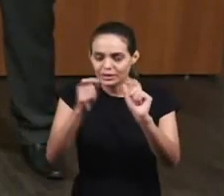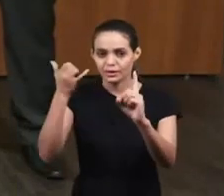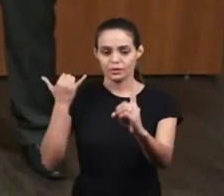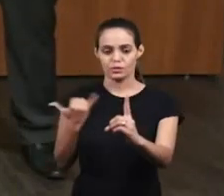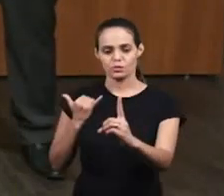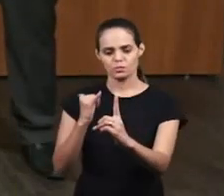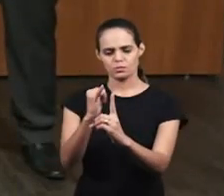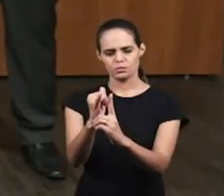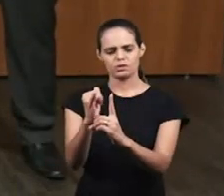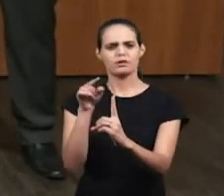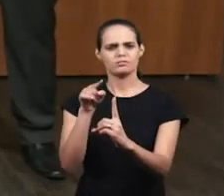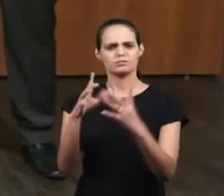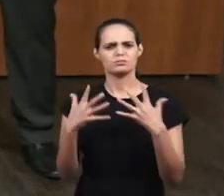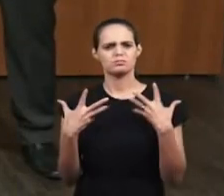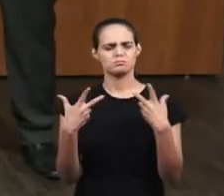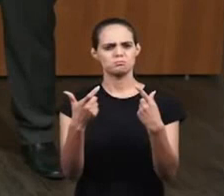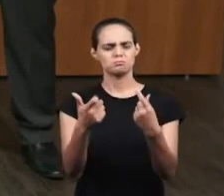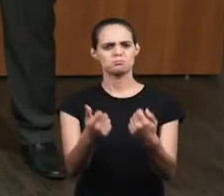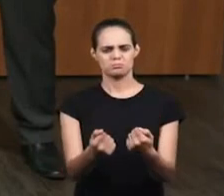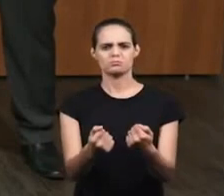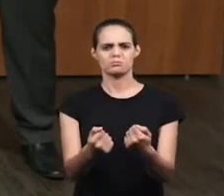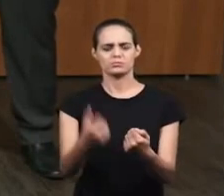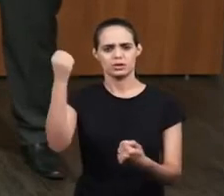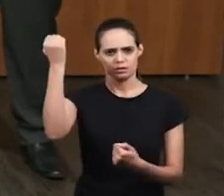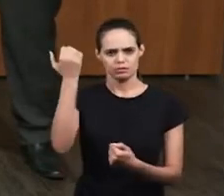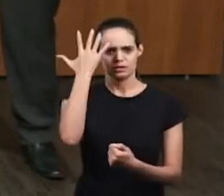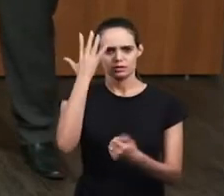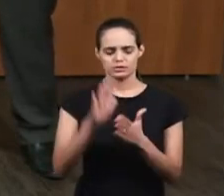ihn heute als ihren Retter annehmen.